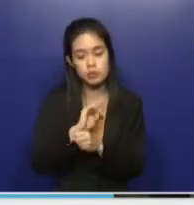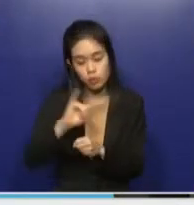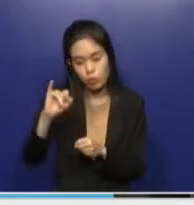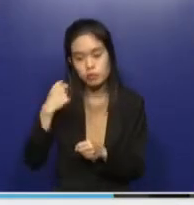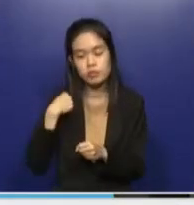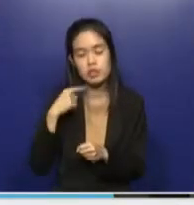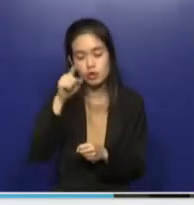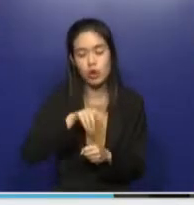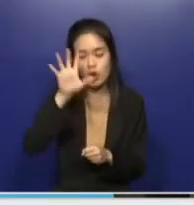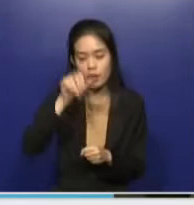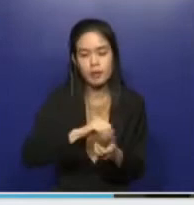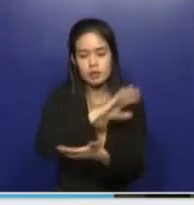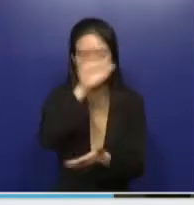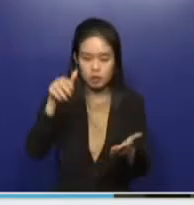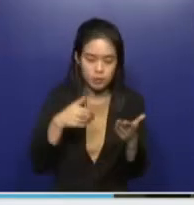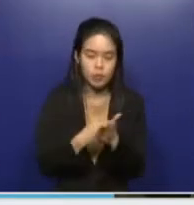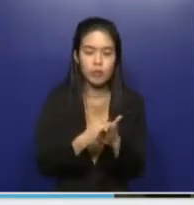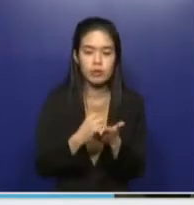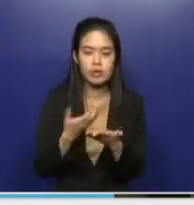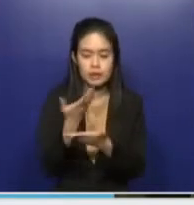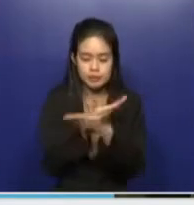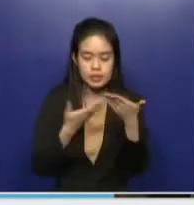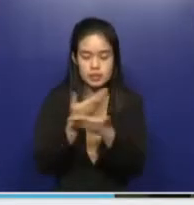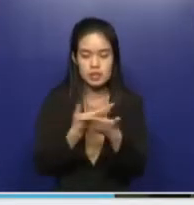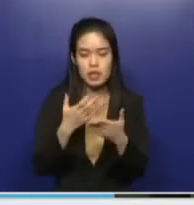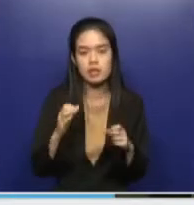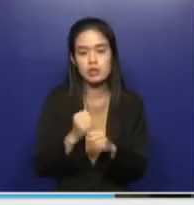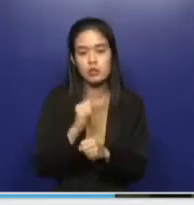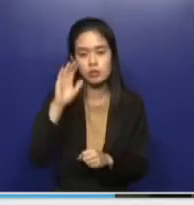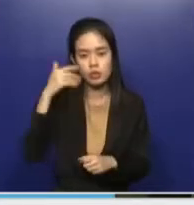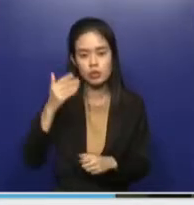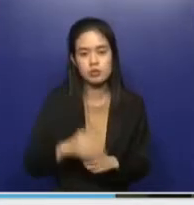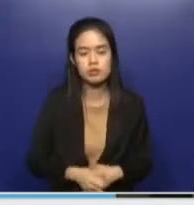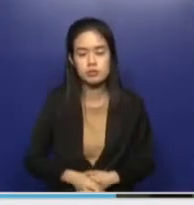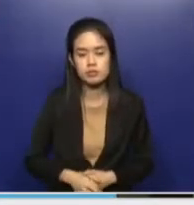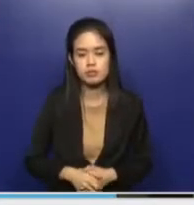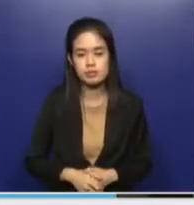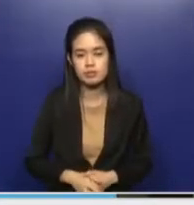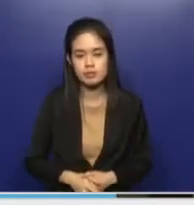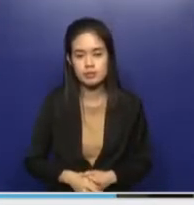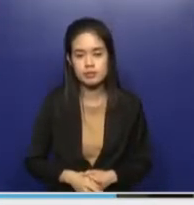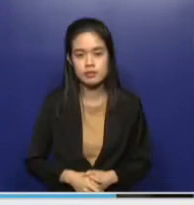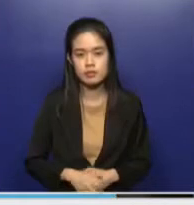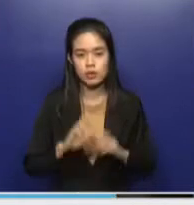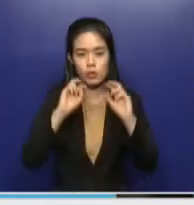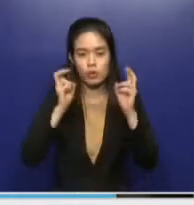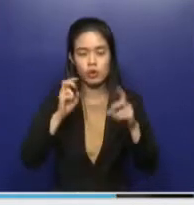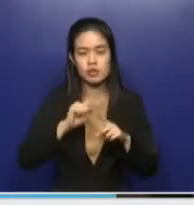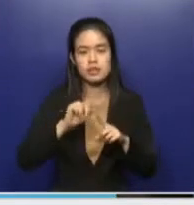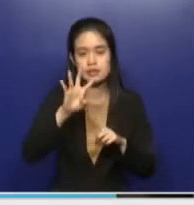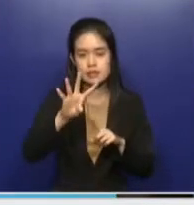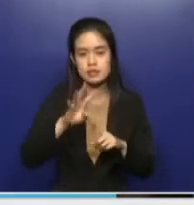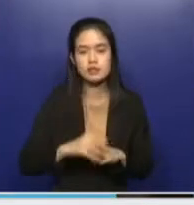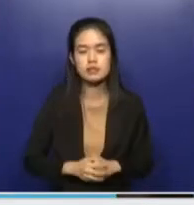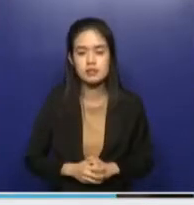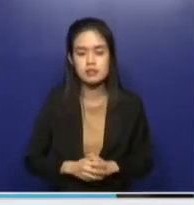ประโยชน์เป็นหัวใจของการแก้ไขปัญหาครับท่านประธานครับประการที่4ครับท่านประธาน